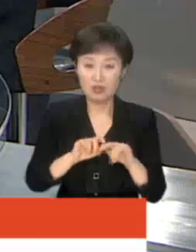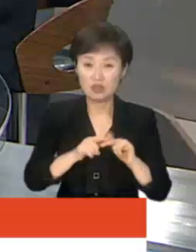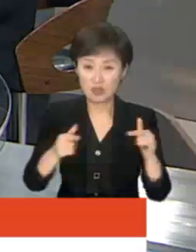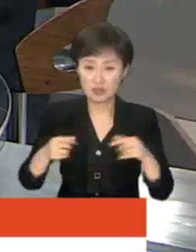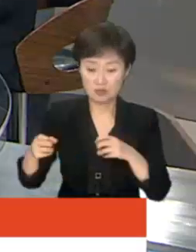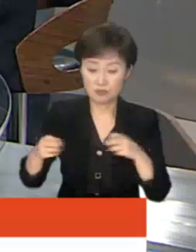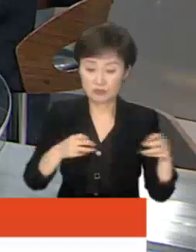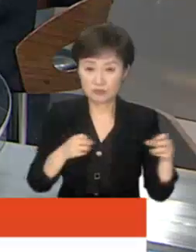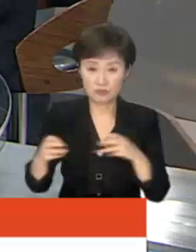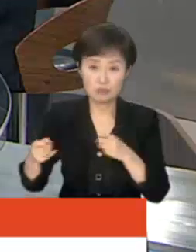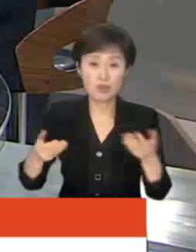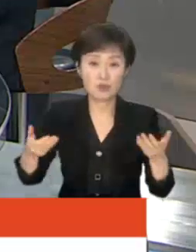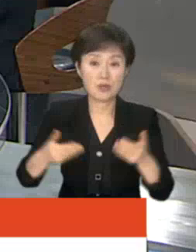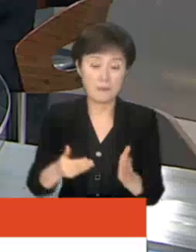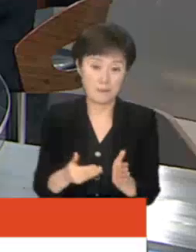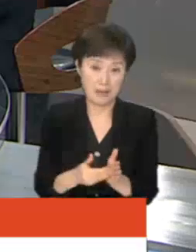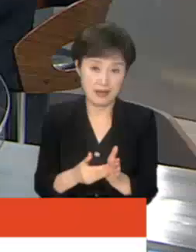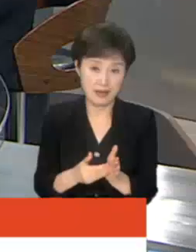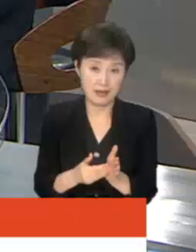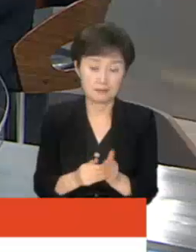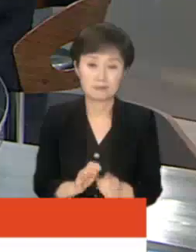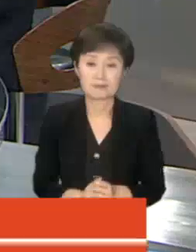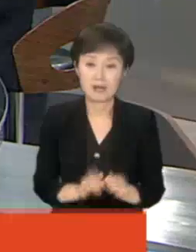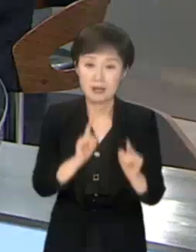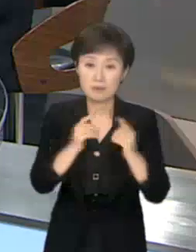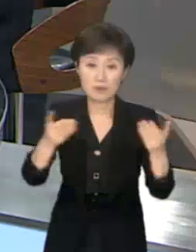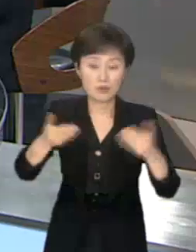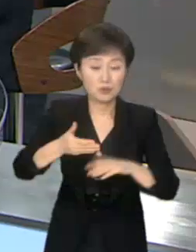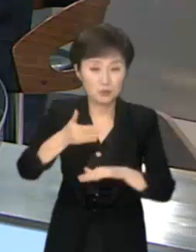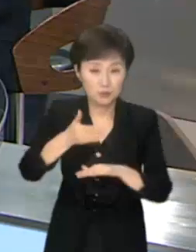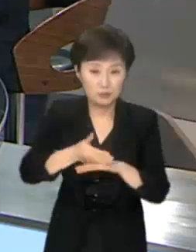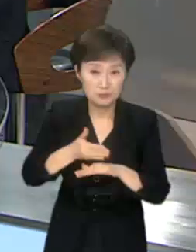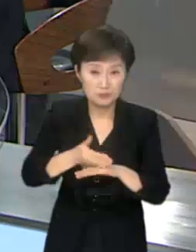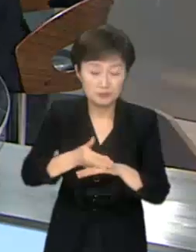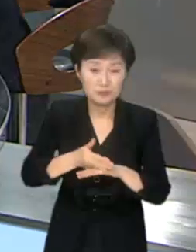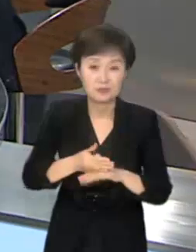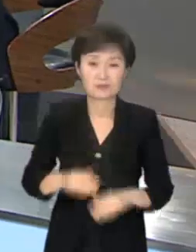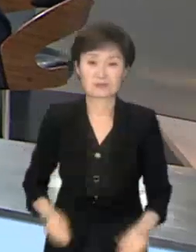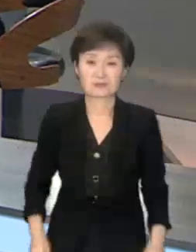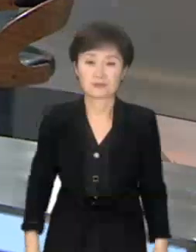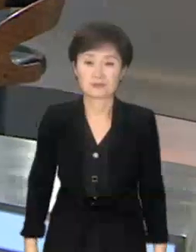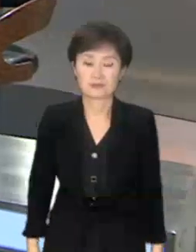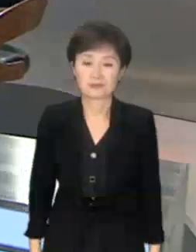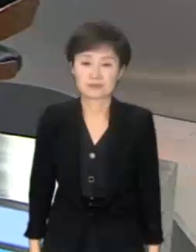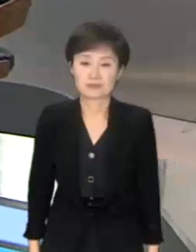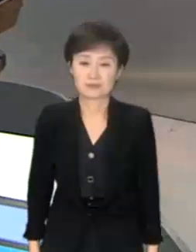더불어민주당 대변인, 허성우 전 대통령실 국민제안비서관 두 분과 함께했습니다. 고맙습니다.